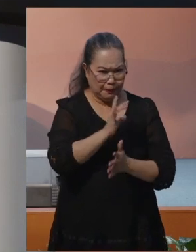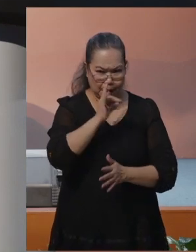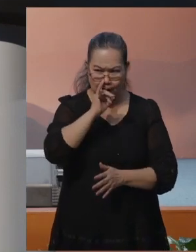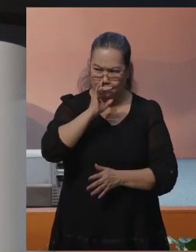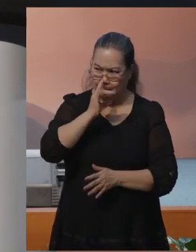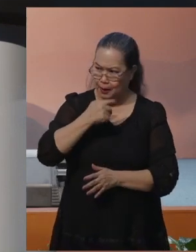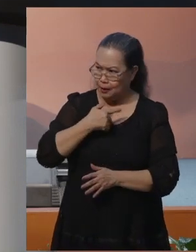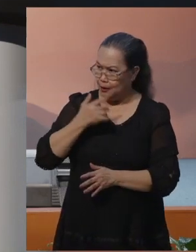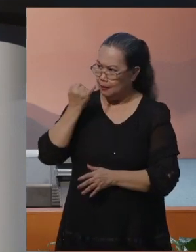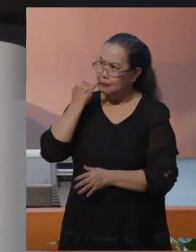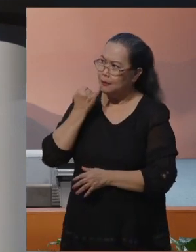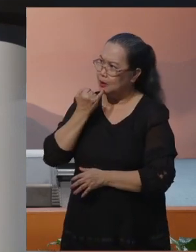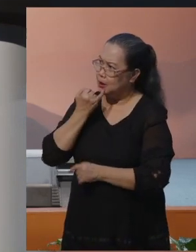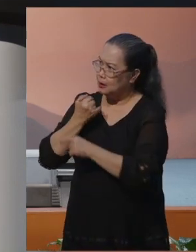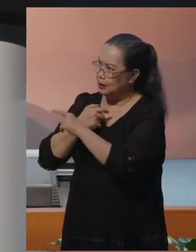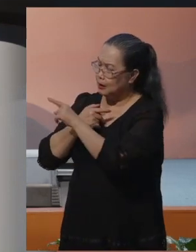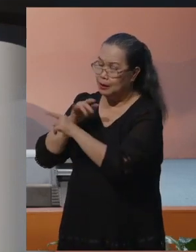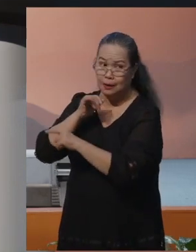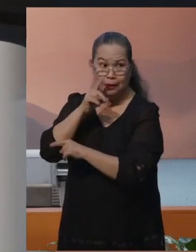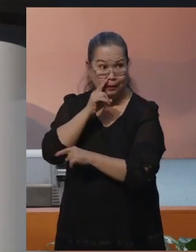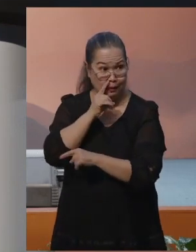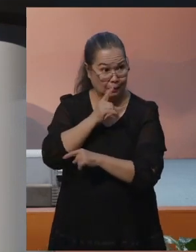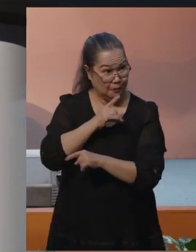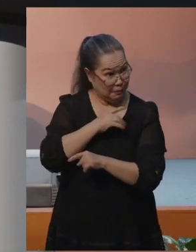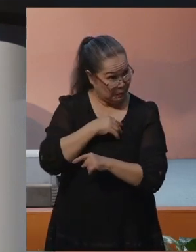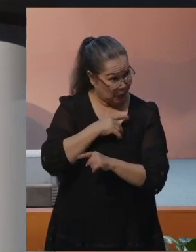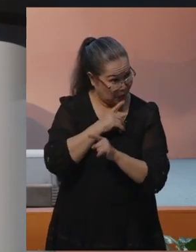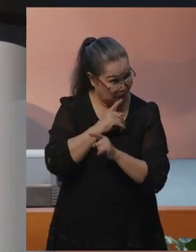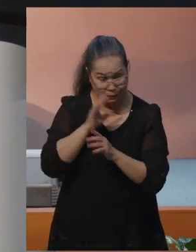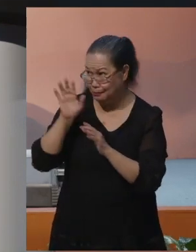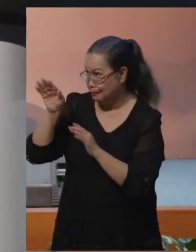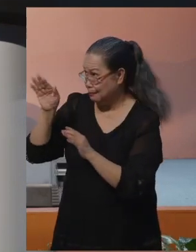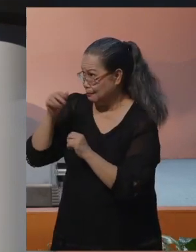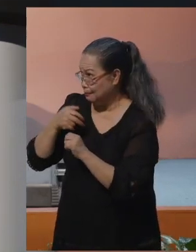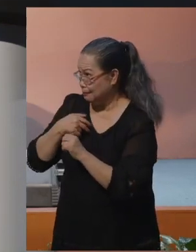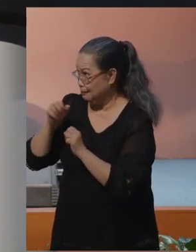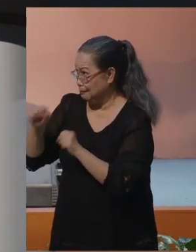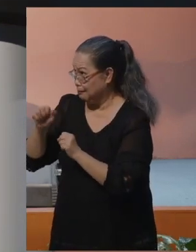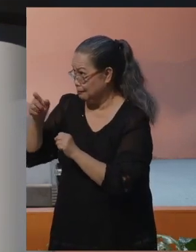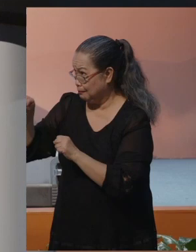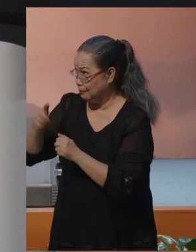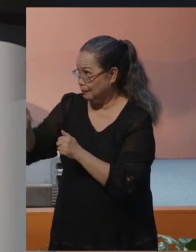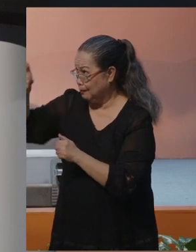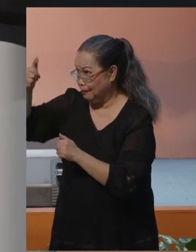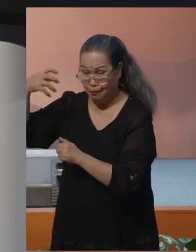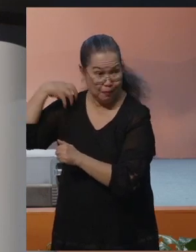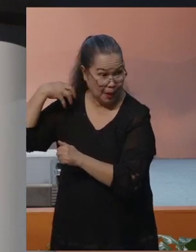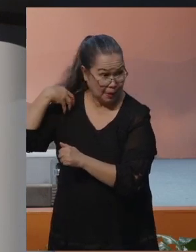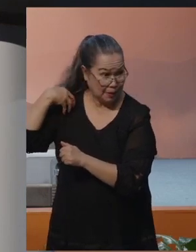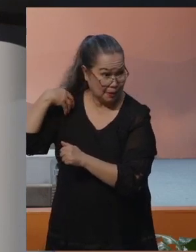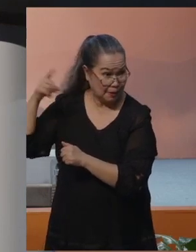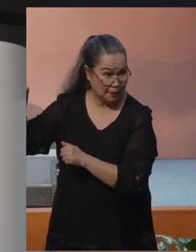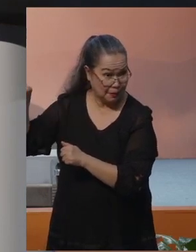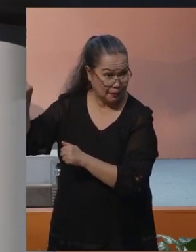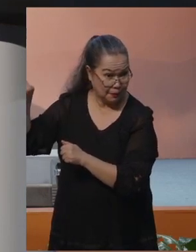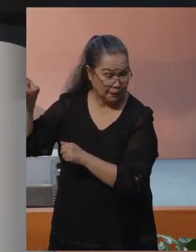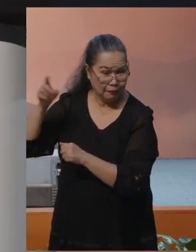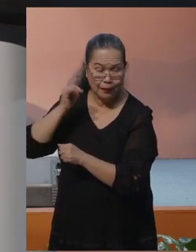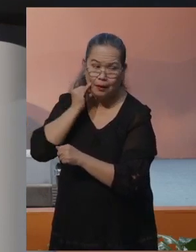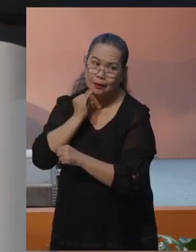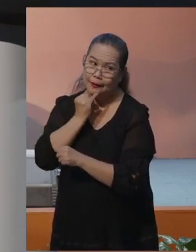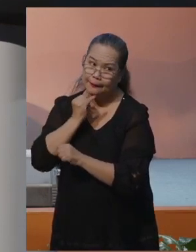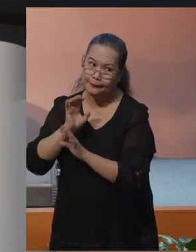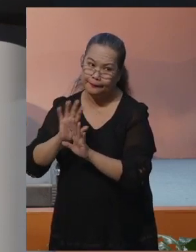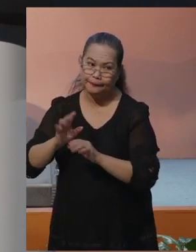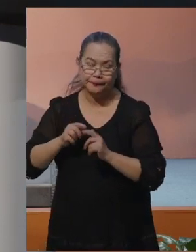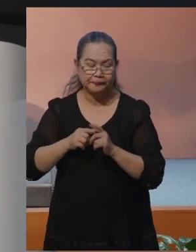Israel. At bilang alipin, hiniling nila ang proteksyon ng kanilang Panginoon. Sabi nila sa verse 6, "Do not relax